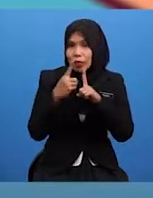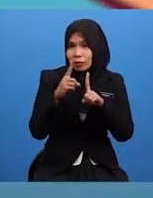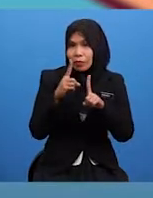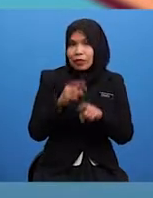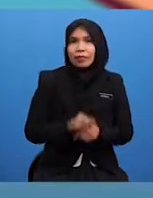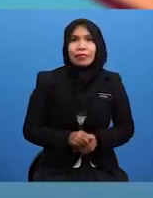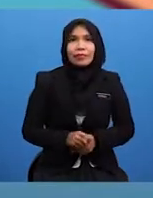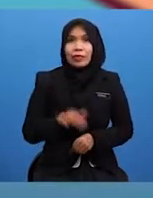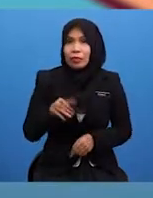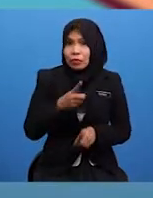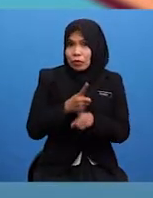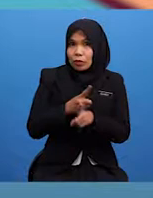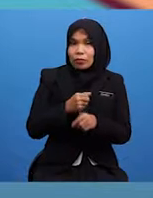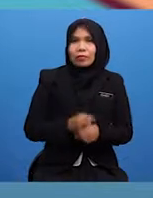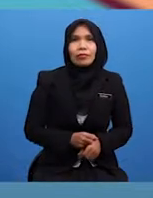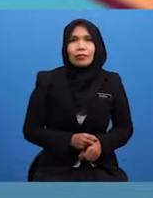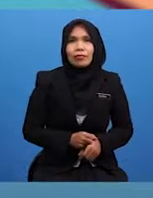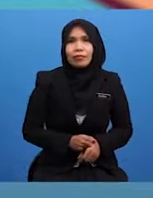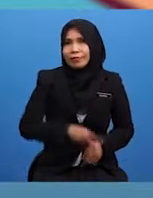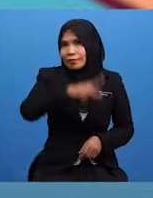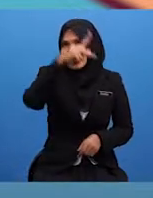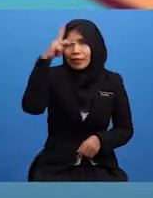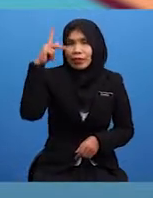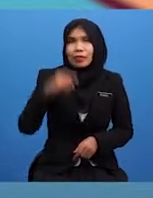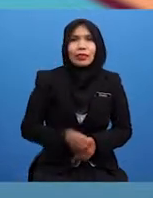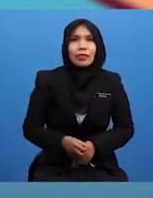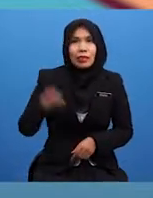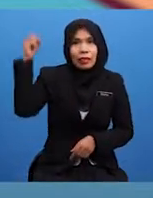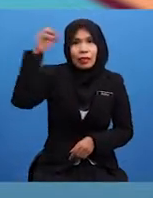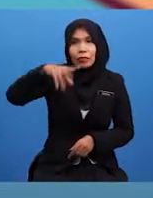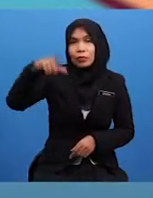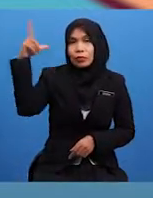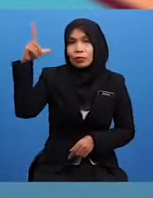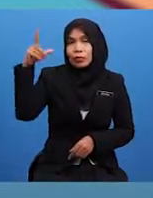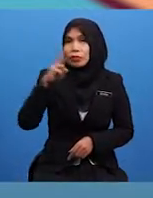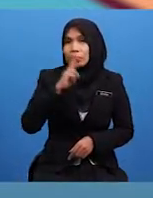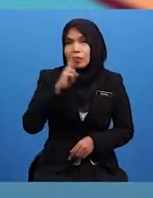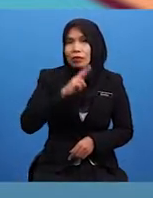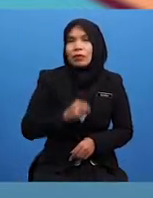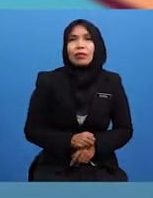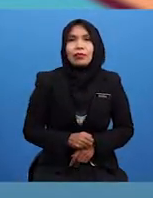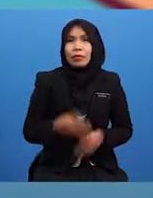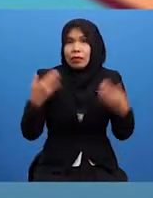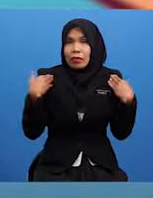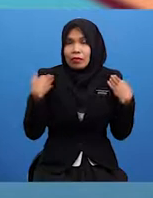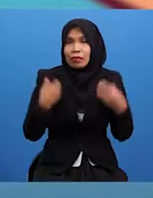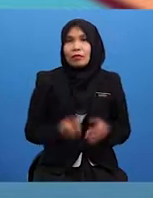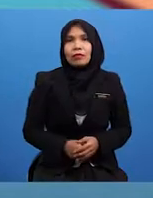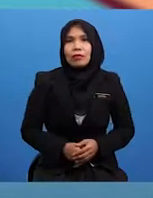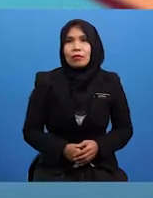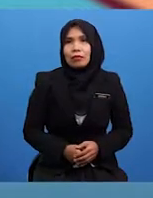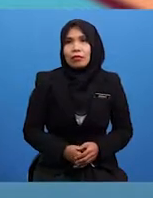tepat adalah kerana lampu suluh merah mempunyai lebih banyak tenaga elektrik berbanding lampu